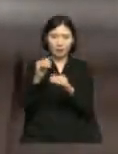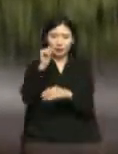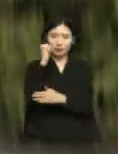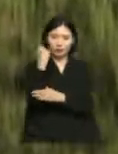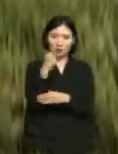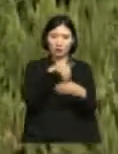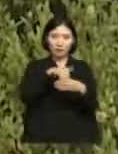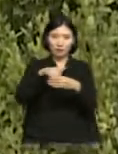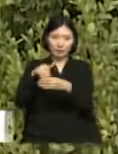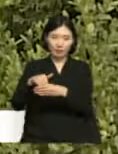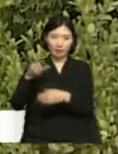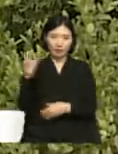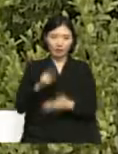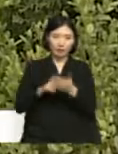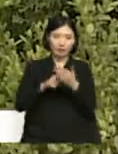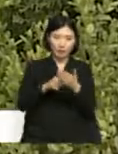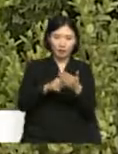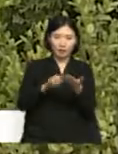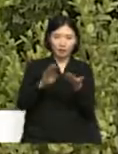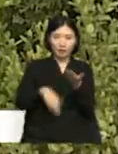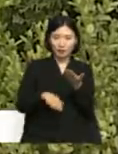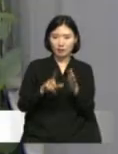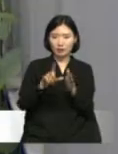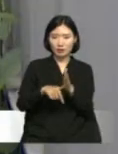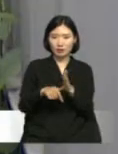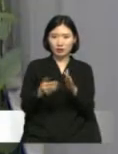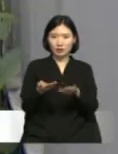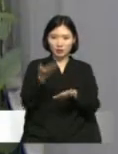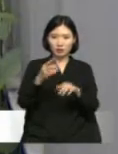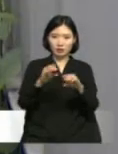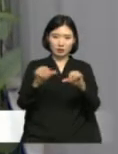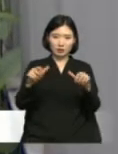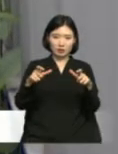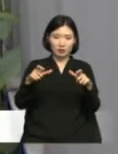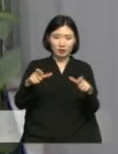있습니다. 때문에 하반기 공덕역 지상부 구간을 둘러싼